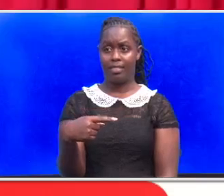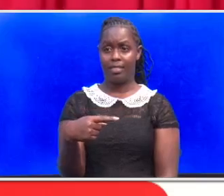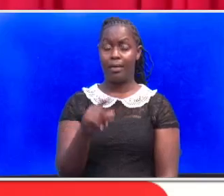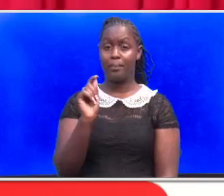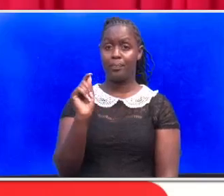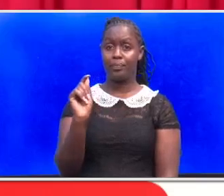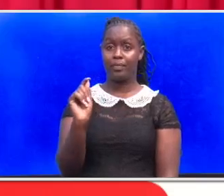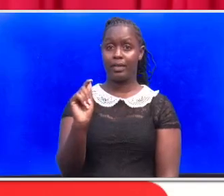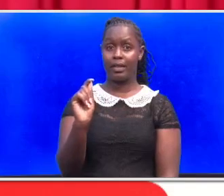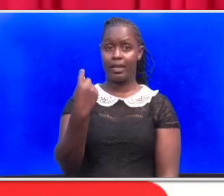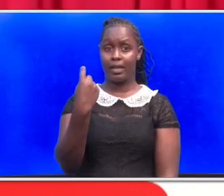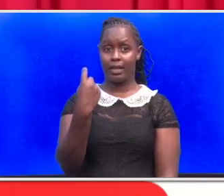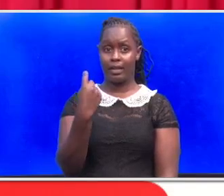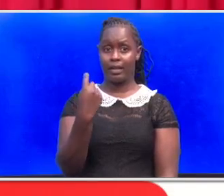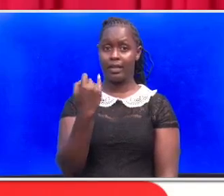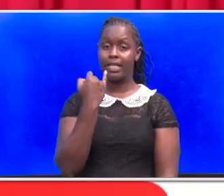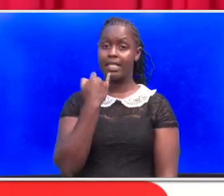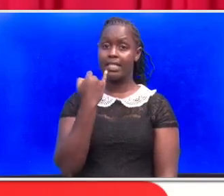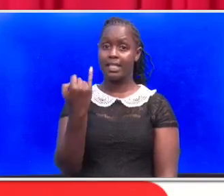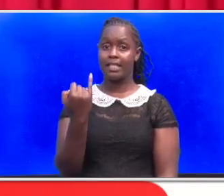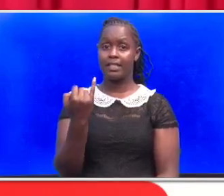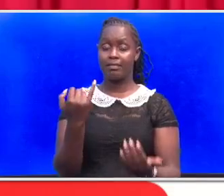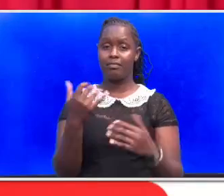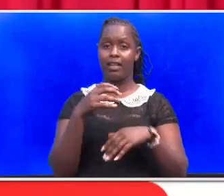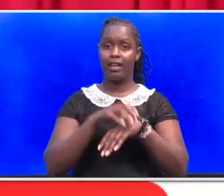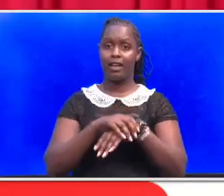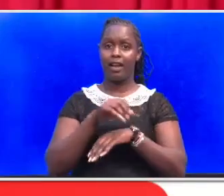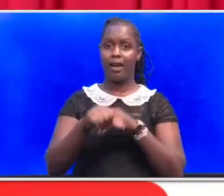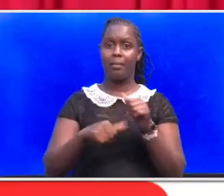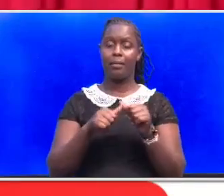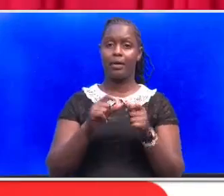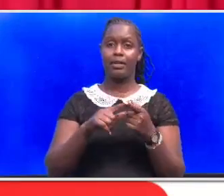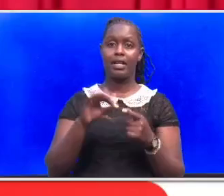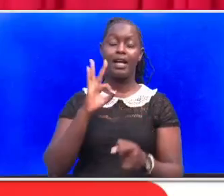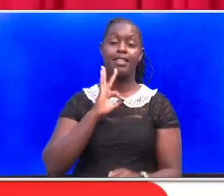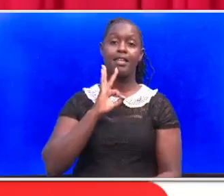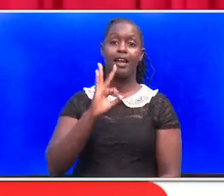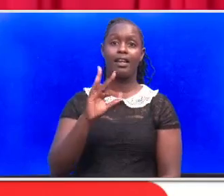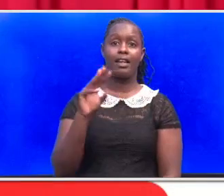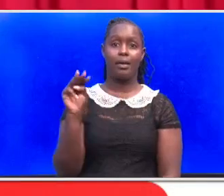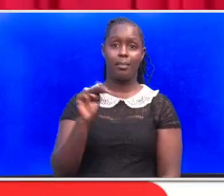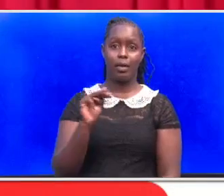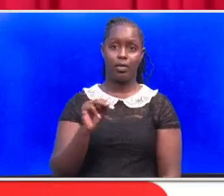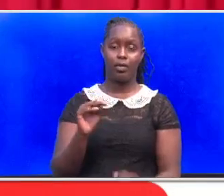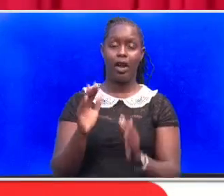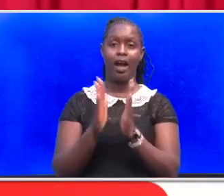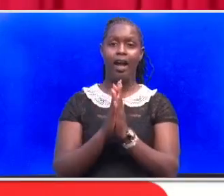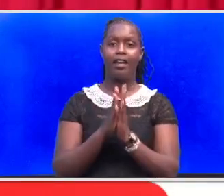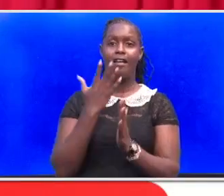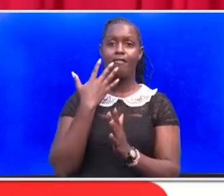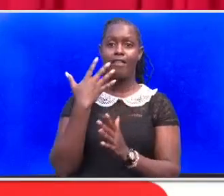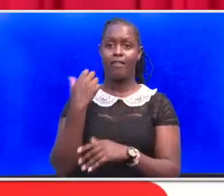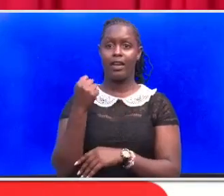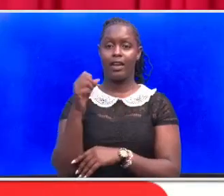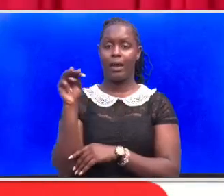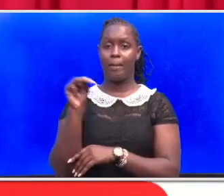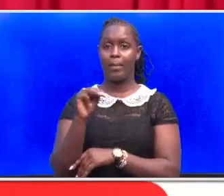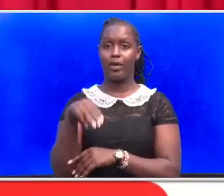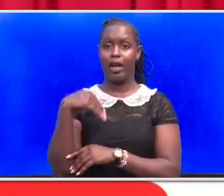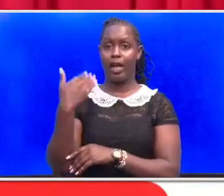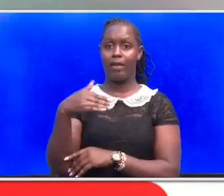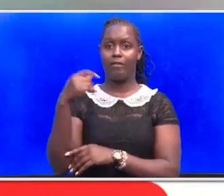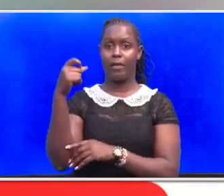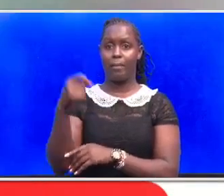Kenya is getting between 300 million and 500 million every month from